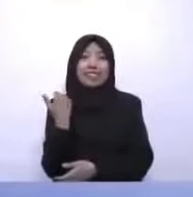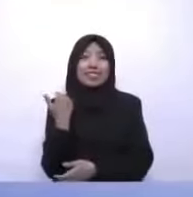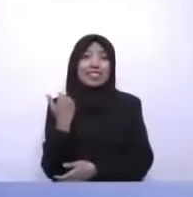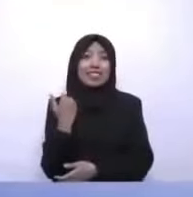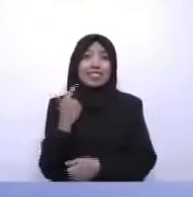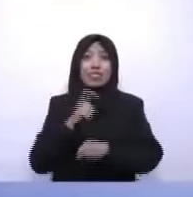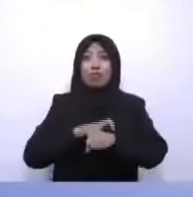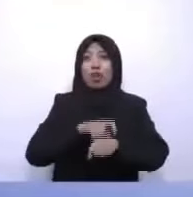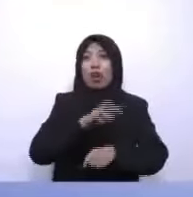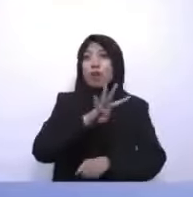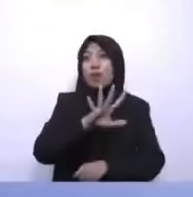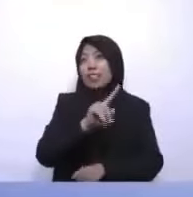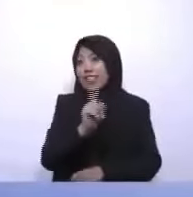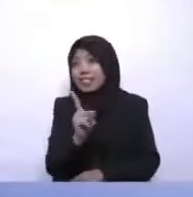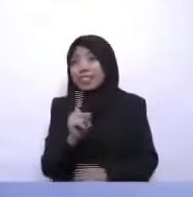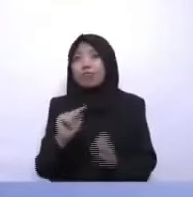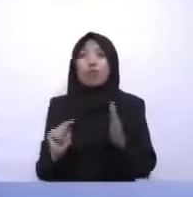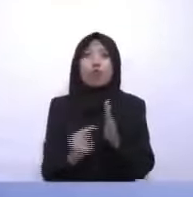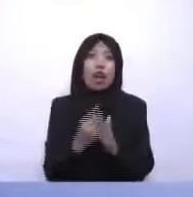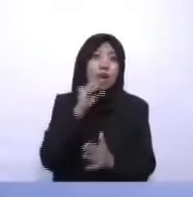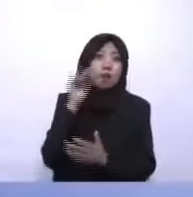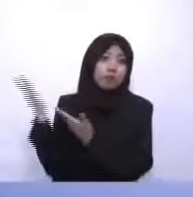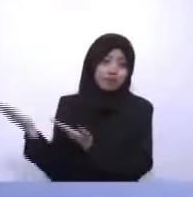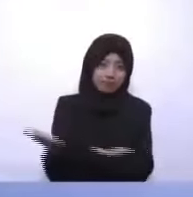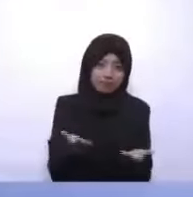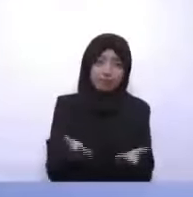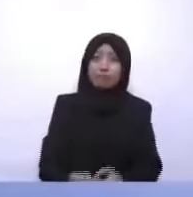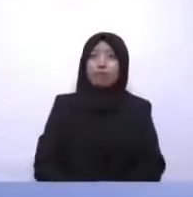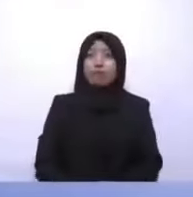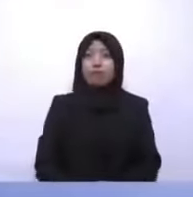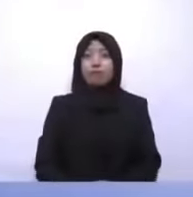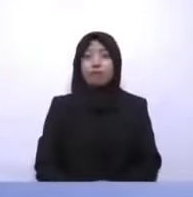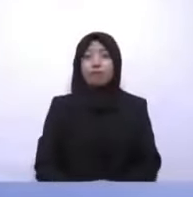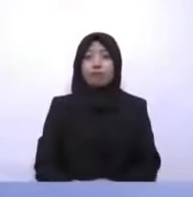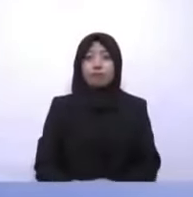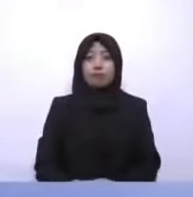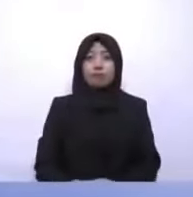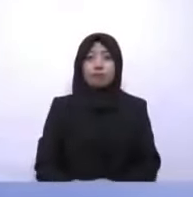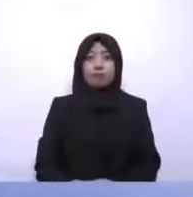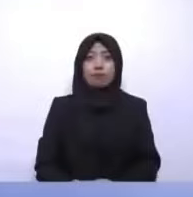Anda 45 detik dimulai saat Anda berbicara.